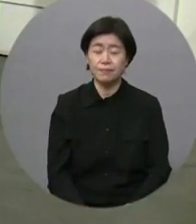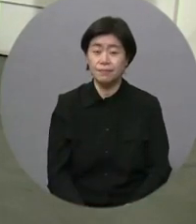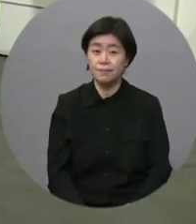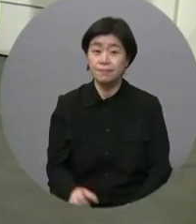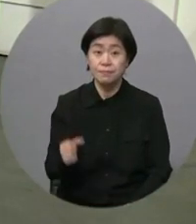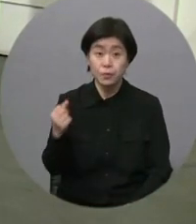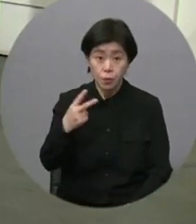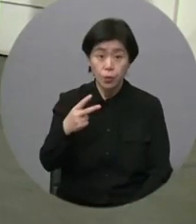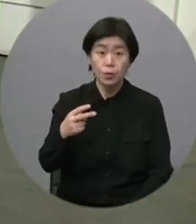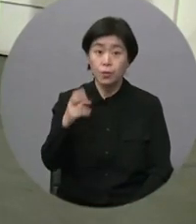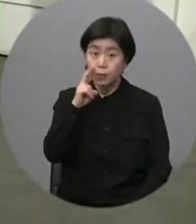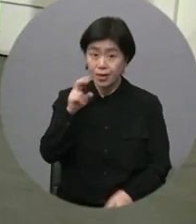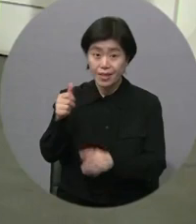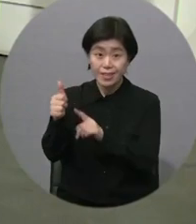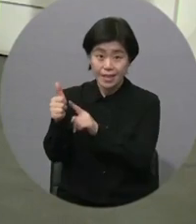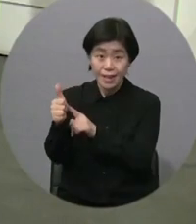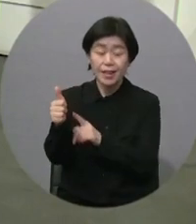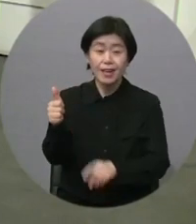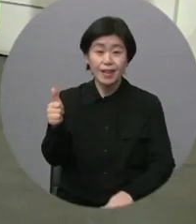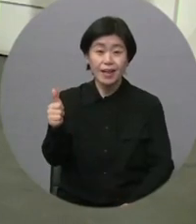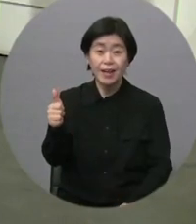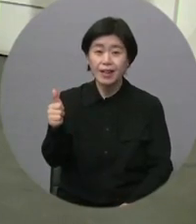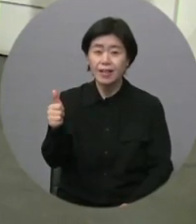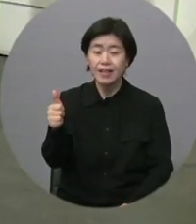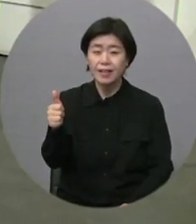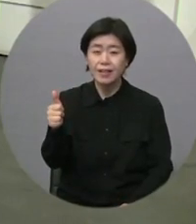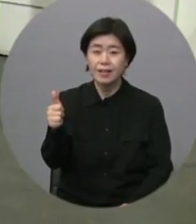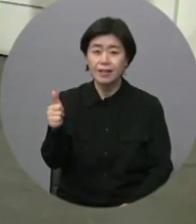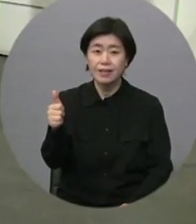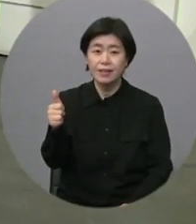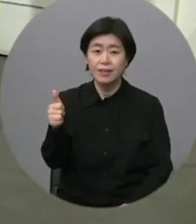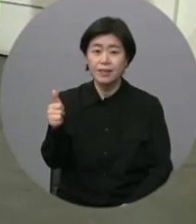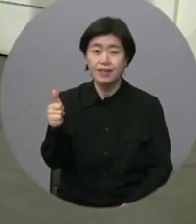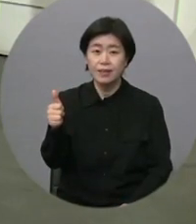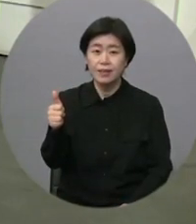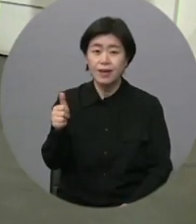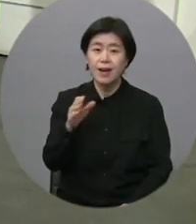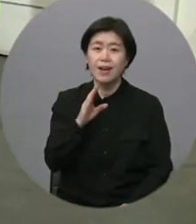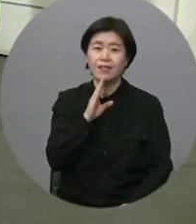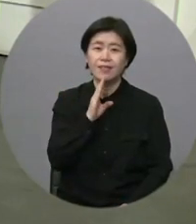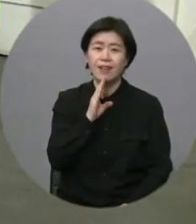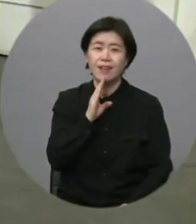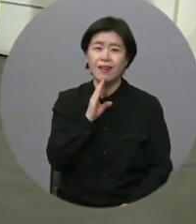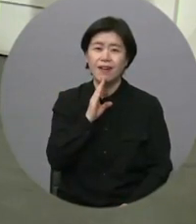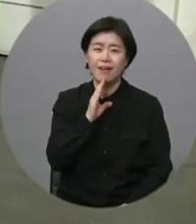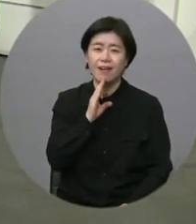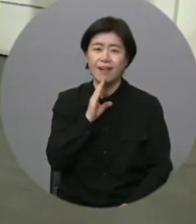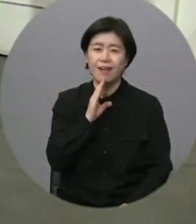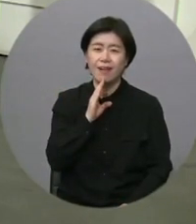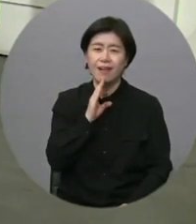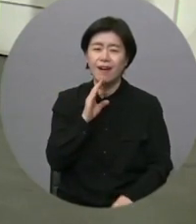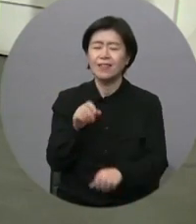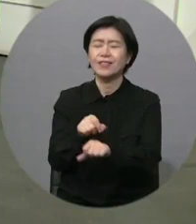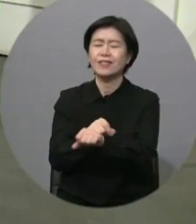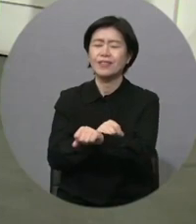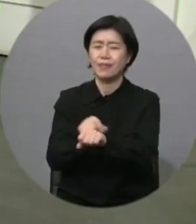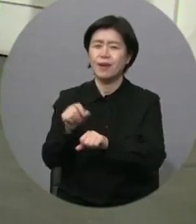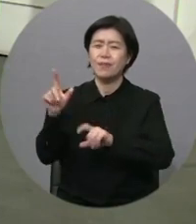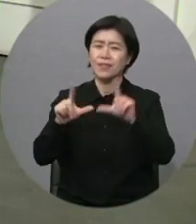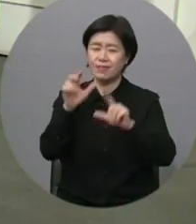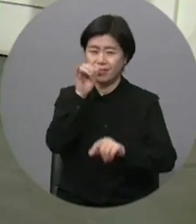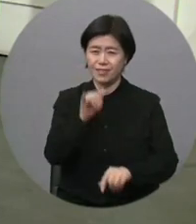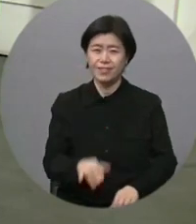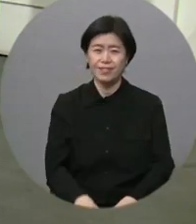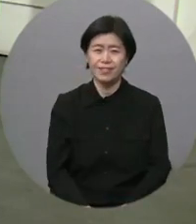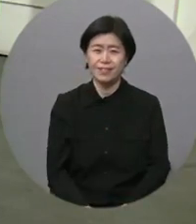제임스 킹은 남다른 게 아니고 정말 색다르신 분이에요. 어? 어, 여기서도 재치가